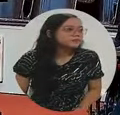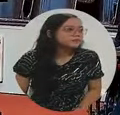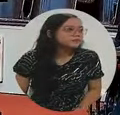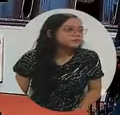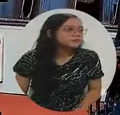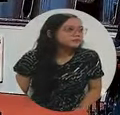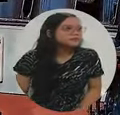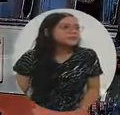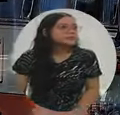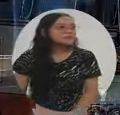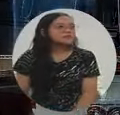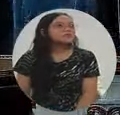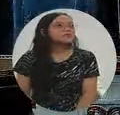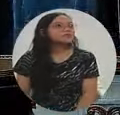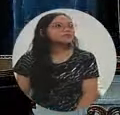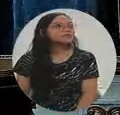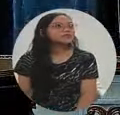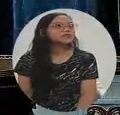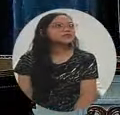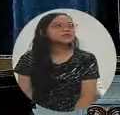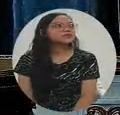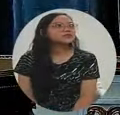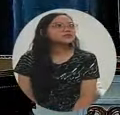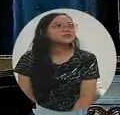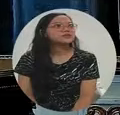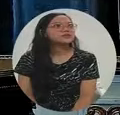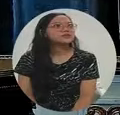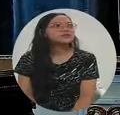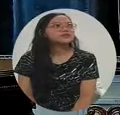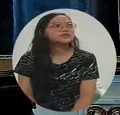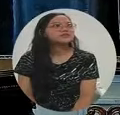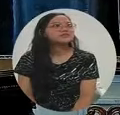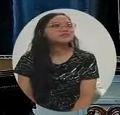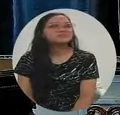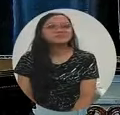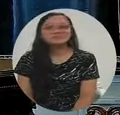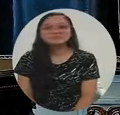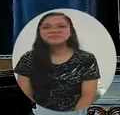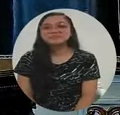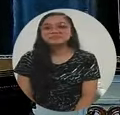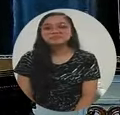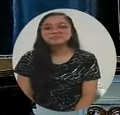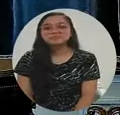Ang ilang ko ng pagkagwapo, nasa dugo, oh, tinood yun na kay di man makitaan sa nawong.